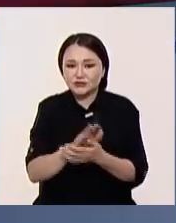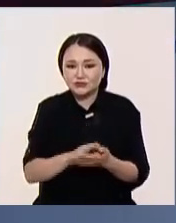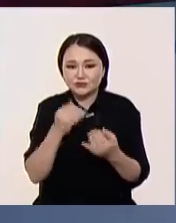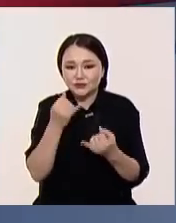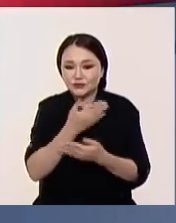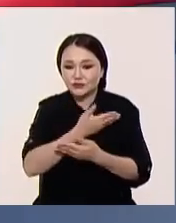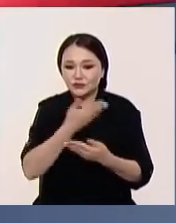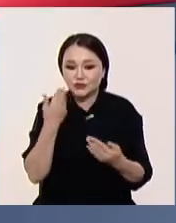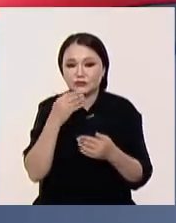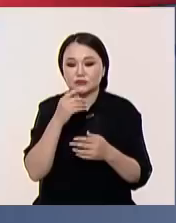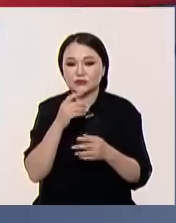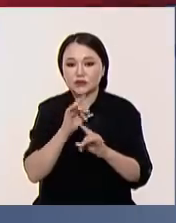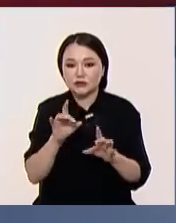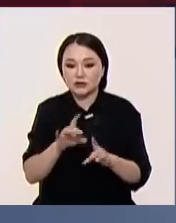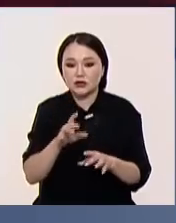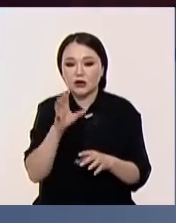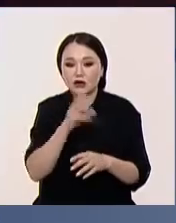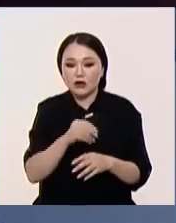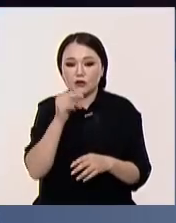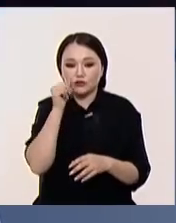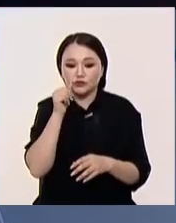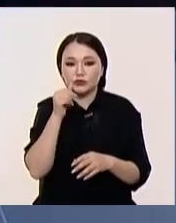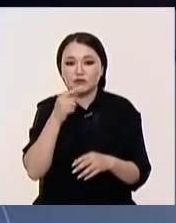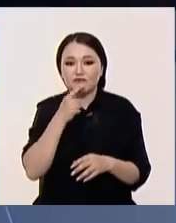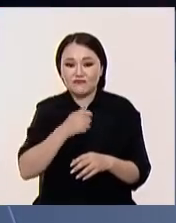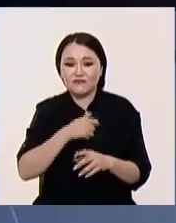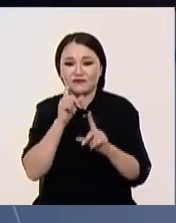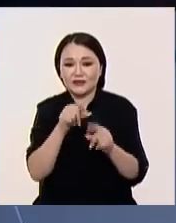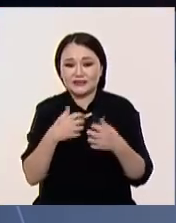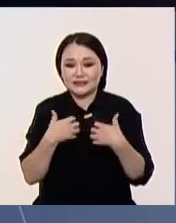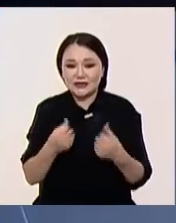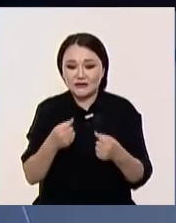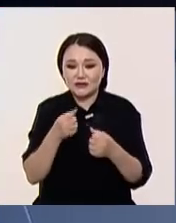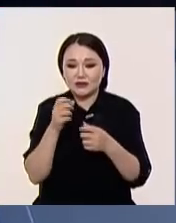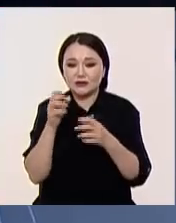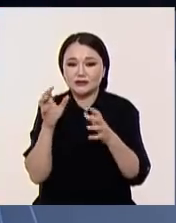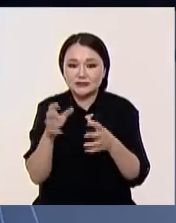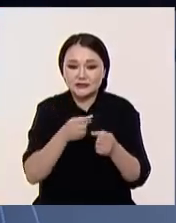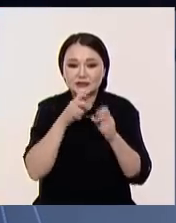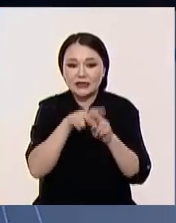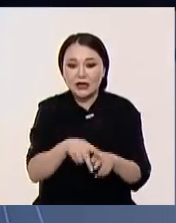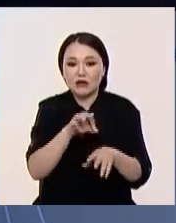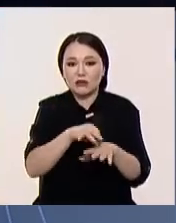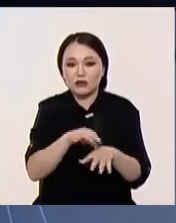тоқтамға келіпті. Енді тепсе темір үзетін ұлымды әскерге сау күйінде алдап әкетіп, ауру